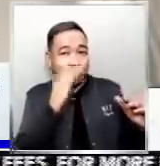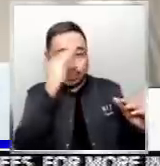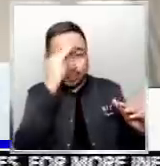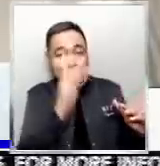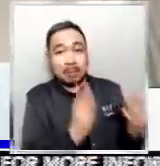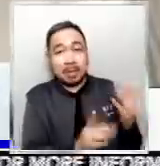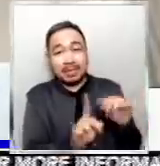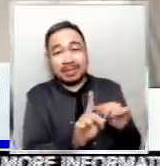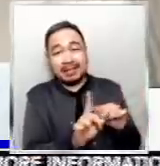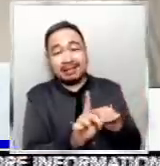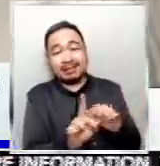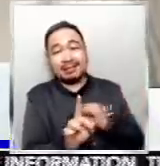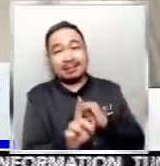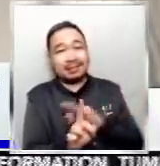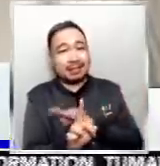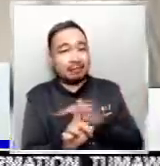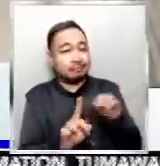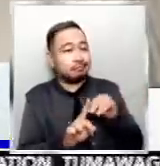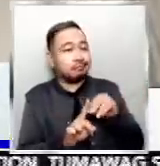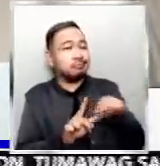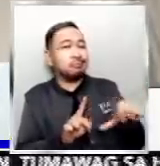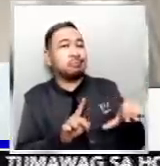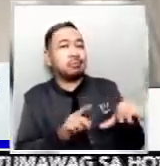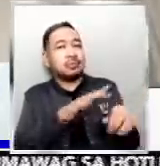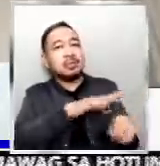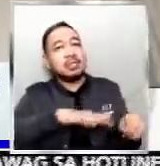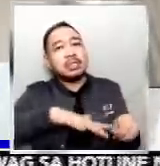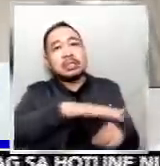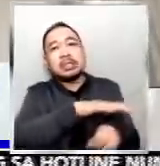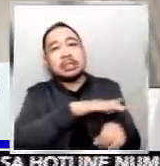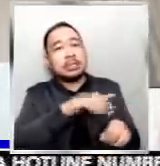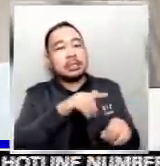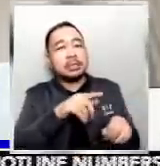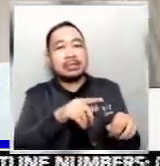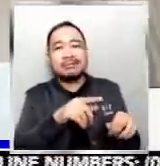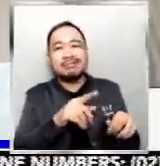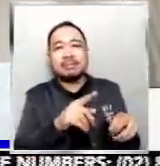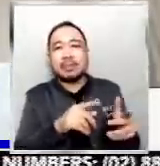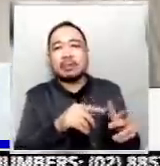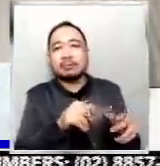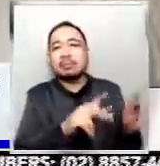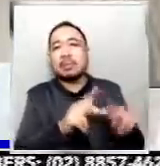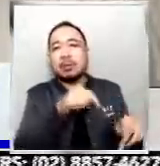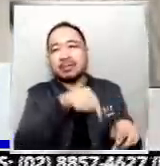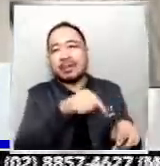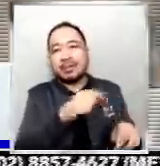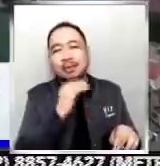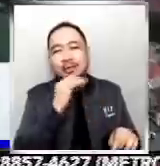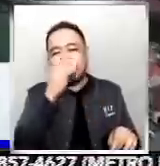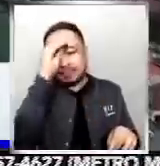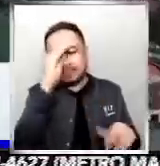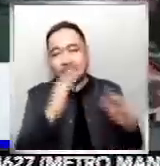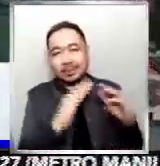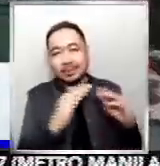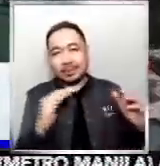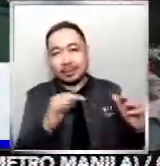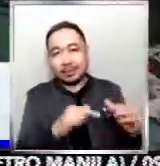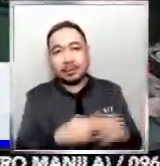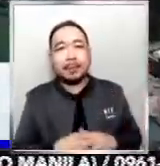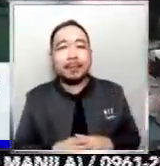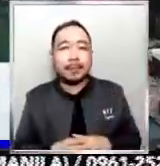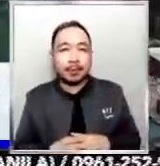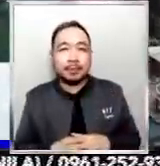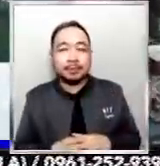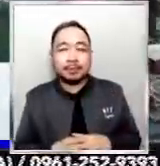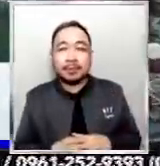ang nanghawa doon sa mga iba't iba pang mga tao sa bahay ampunan. Nakausap ng GMA News